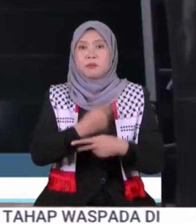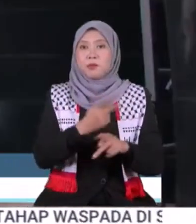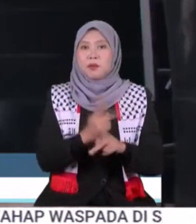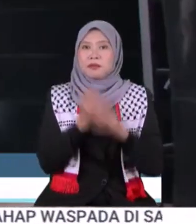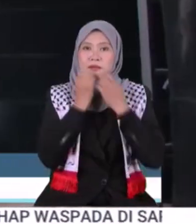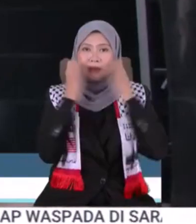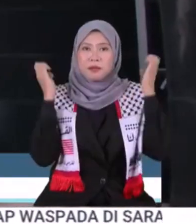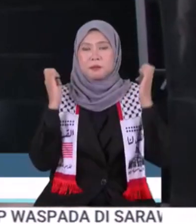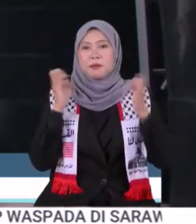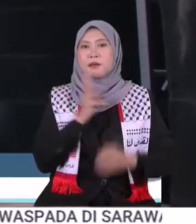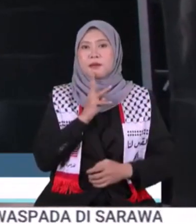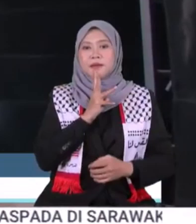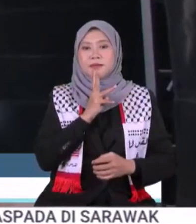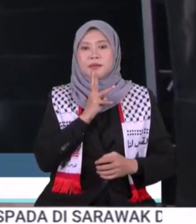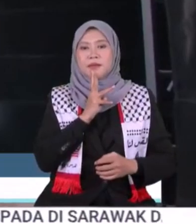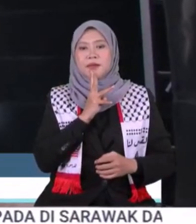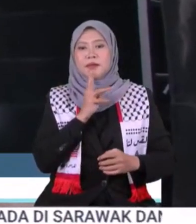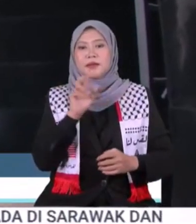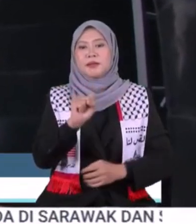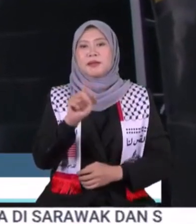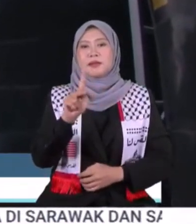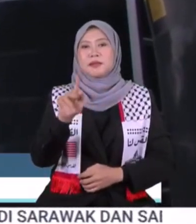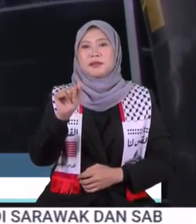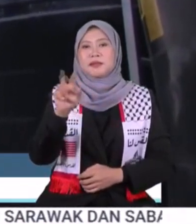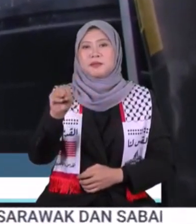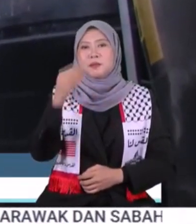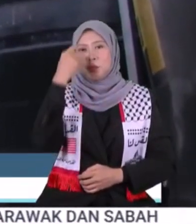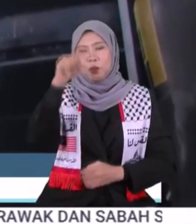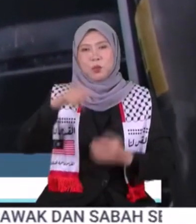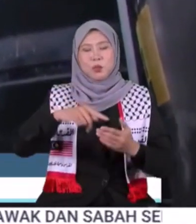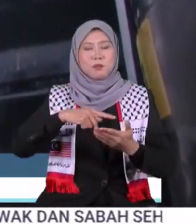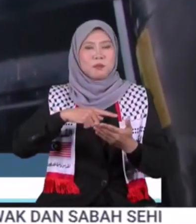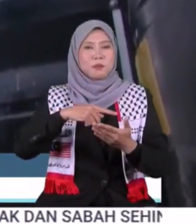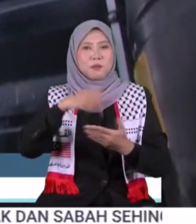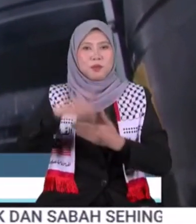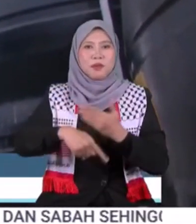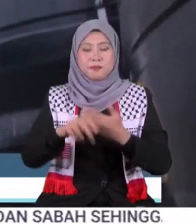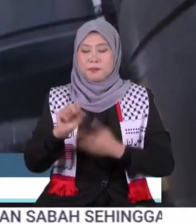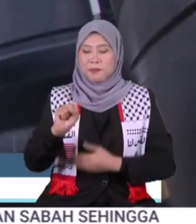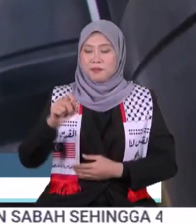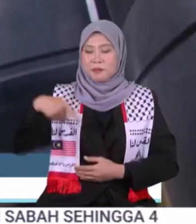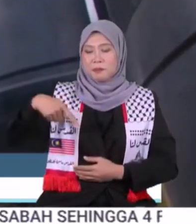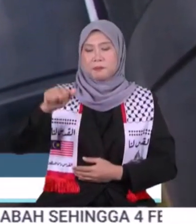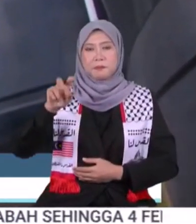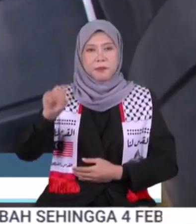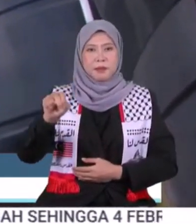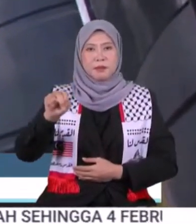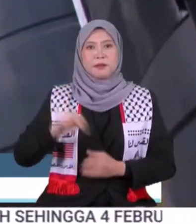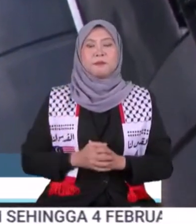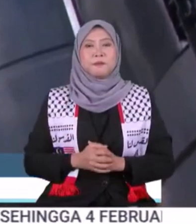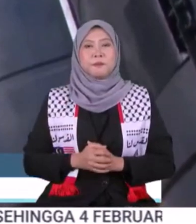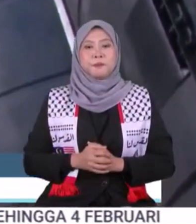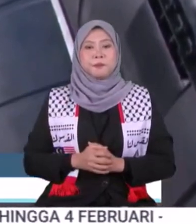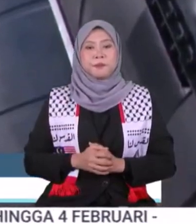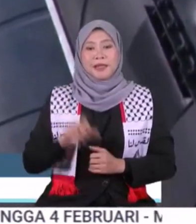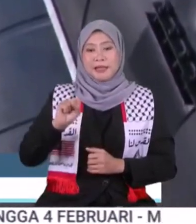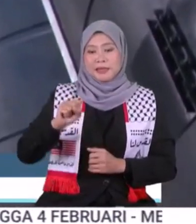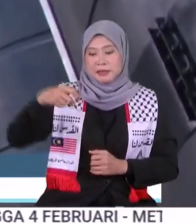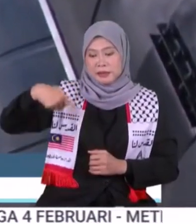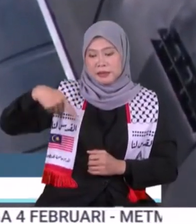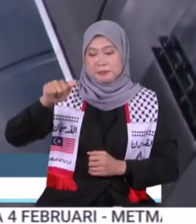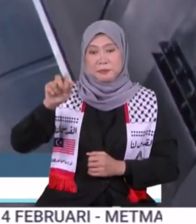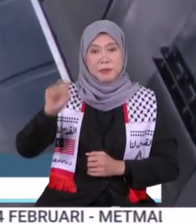produk cekap air di bawah skim pelabelan produk cekap air oleh SPAN. Itu SPAN juga mencadangkan untuk